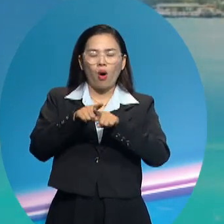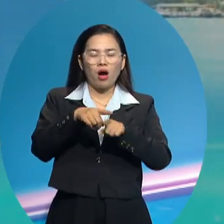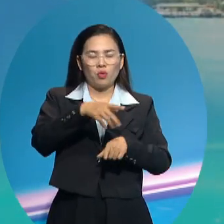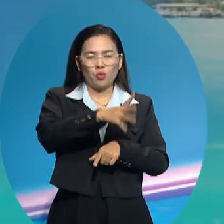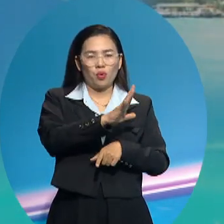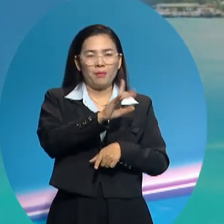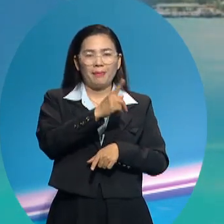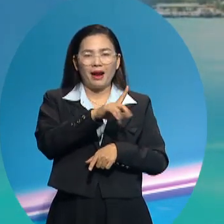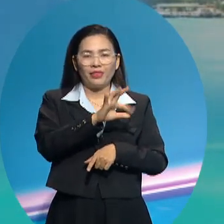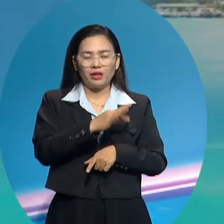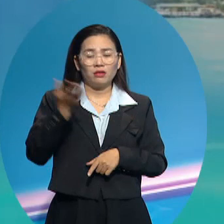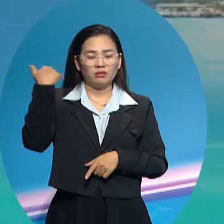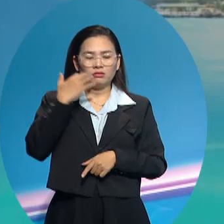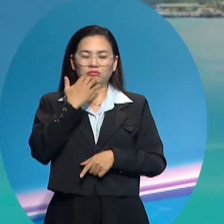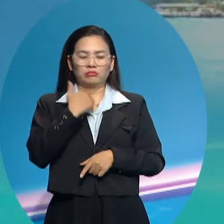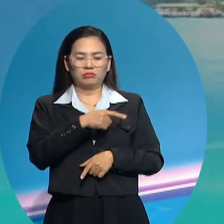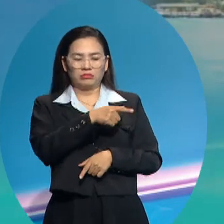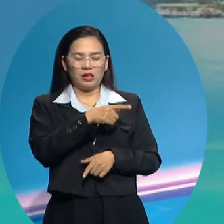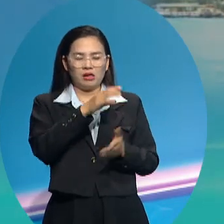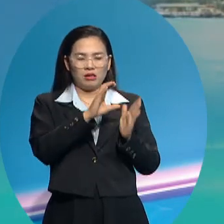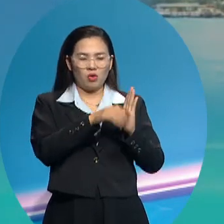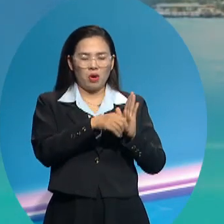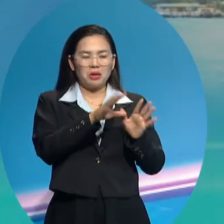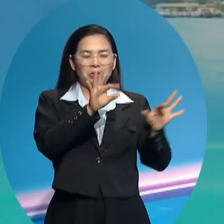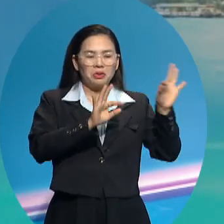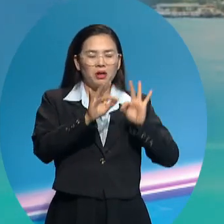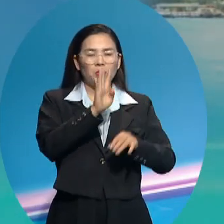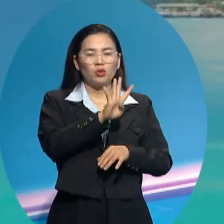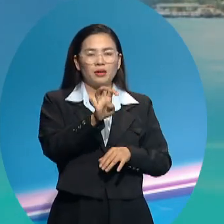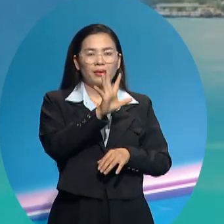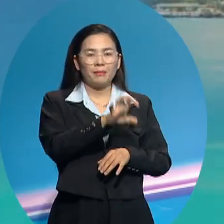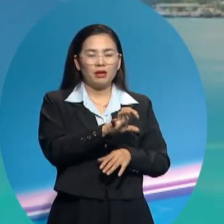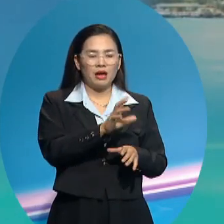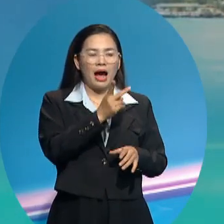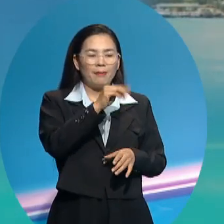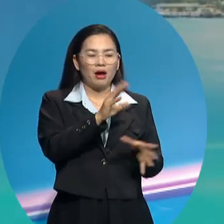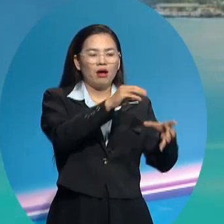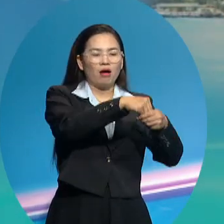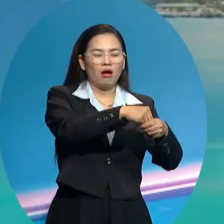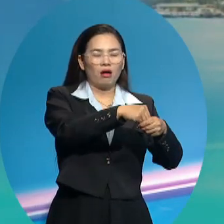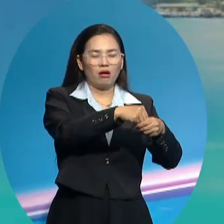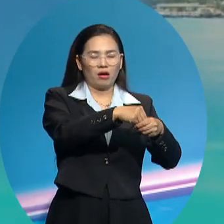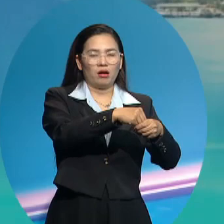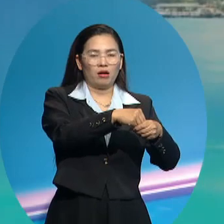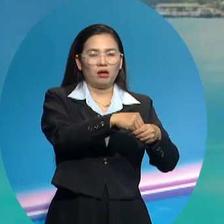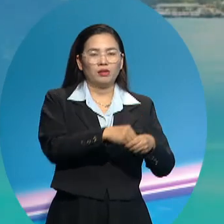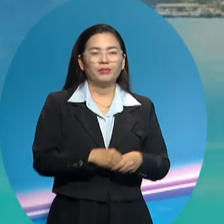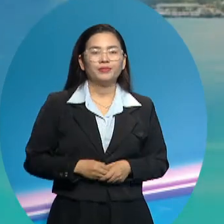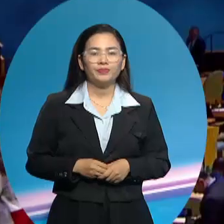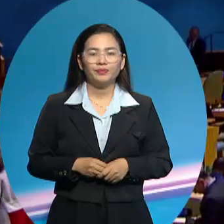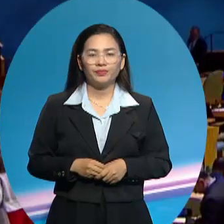chức này trước đó thì Israel cáo buộc cơ quan này đã tuyển dụng hơn 450 thành viên của hamas và các nhóm vũ trang